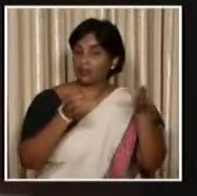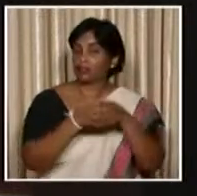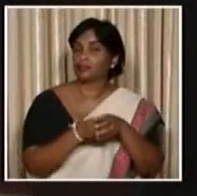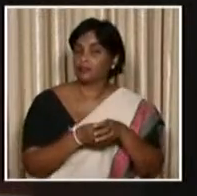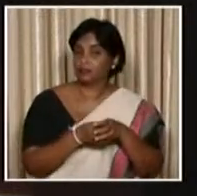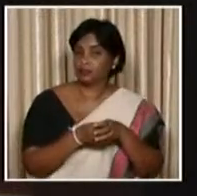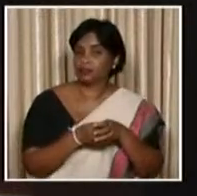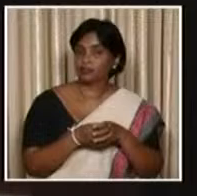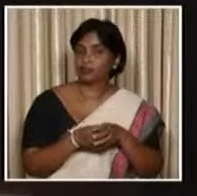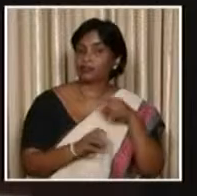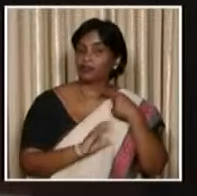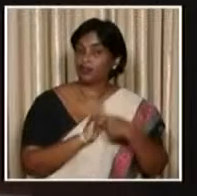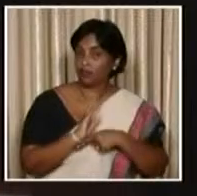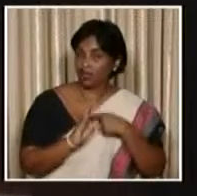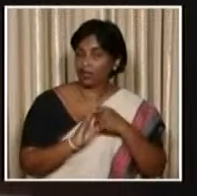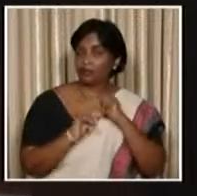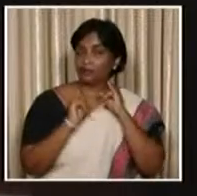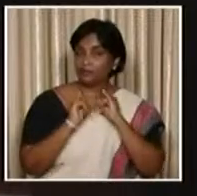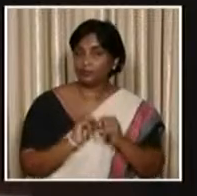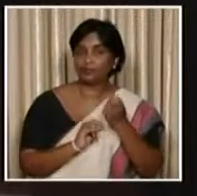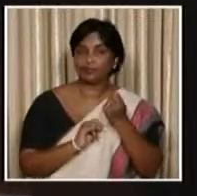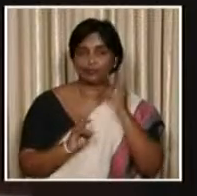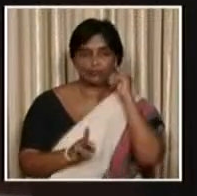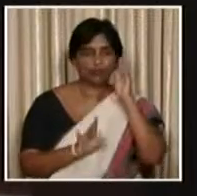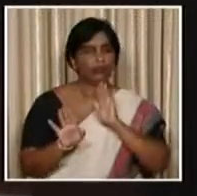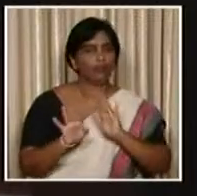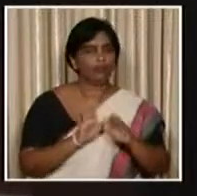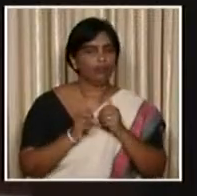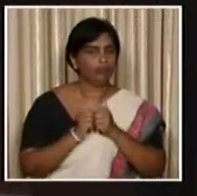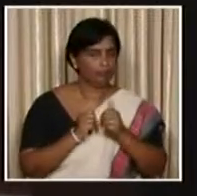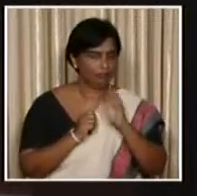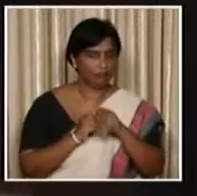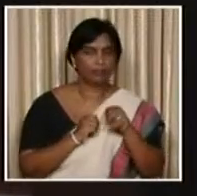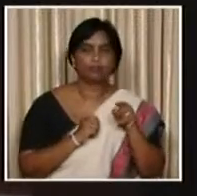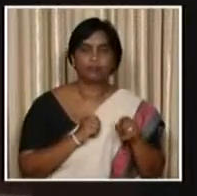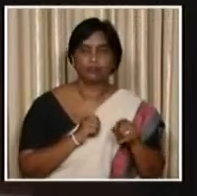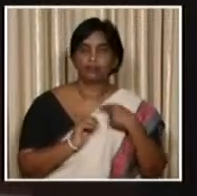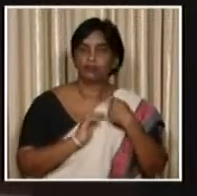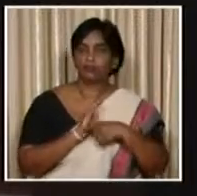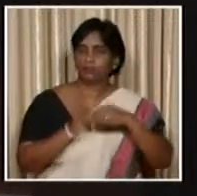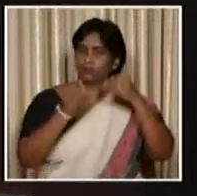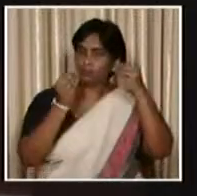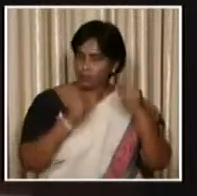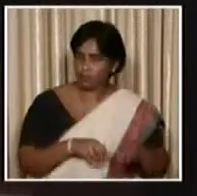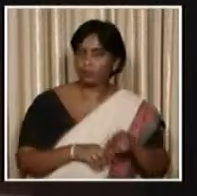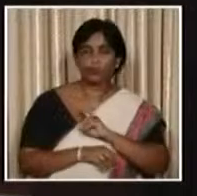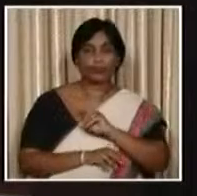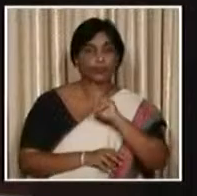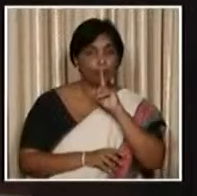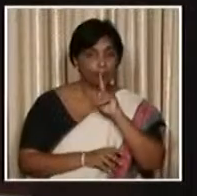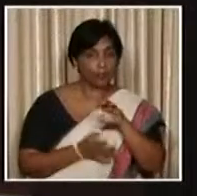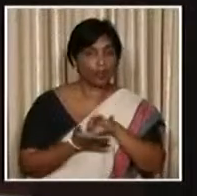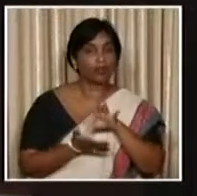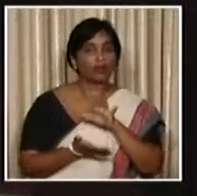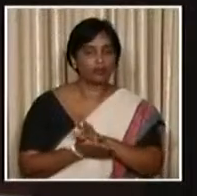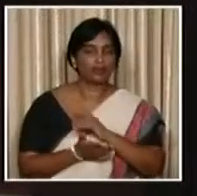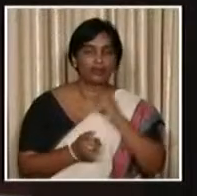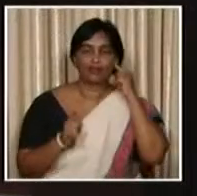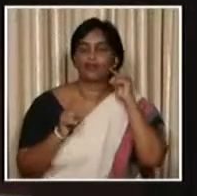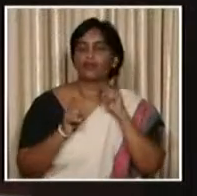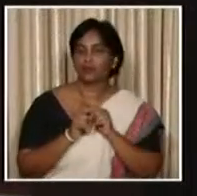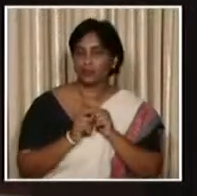එකතු වෙලා මේ රටේ වැරදි ආර්ථික කළමනාකරණයක් තුලින් රට බංකොලොත් කරයි කියන තීන්දුව ගැනයි මම කතා